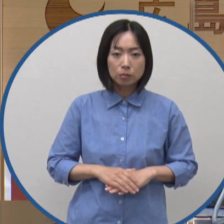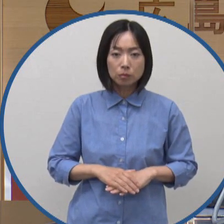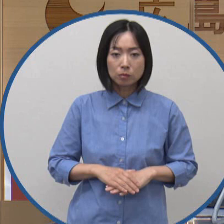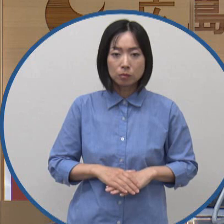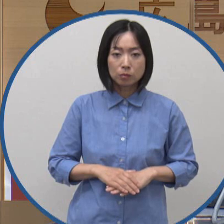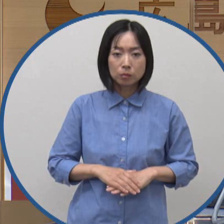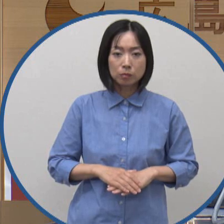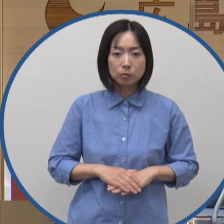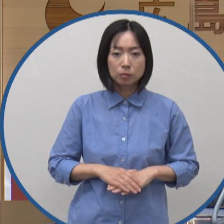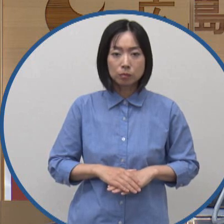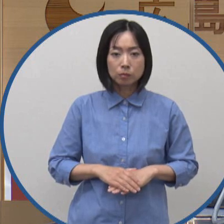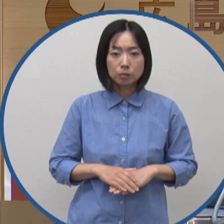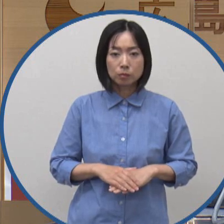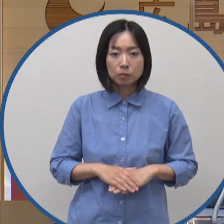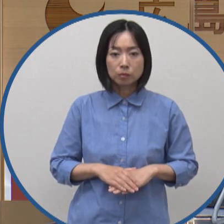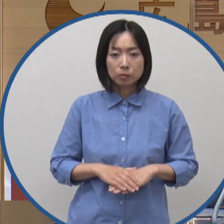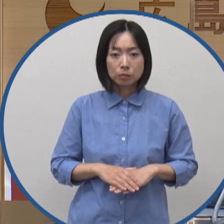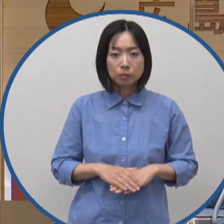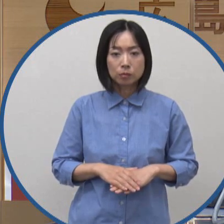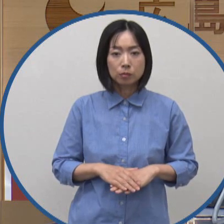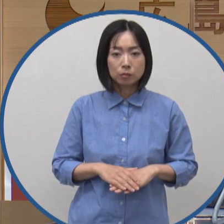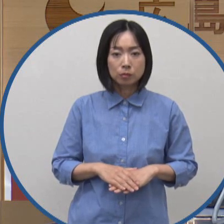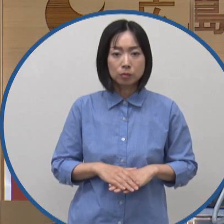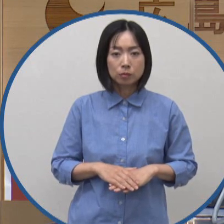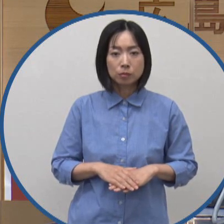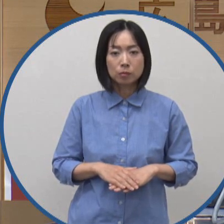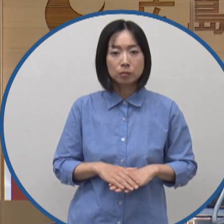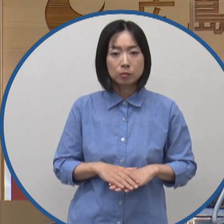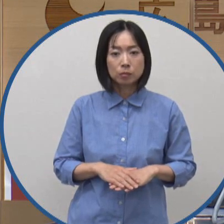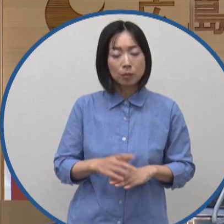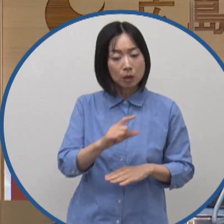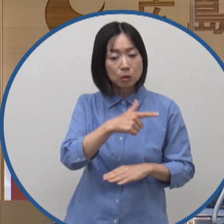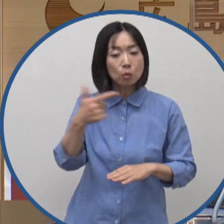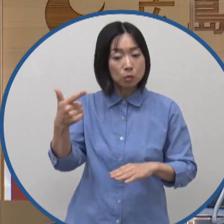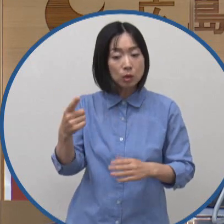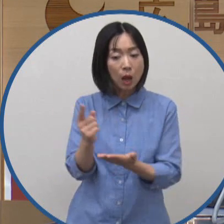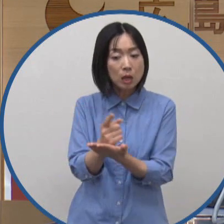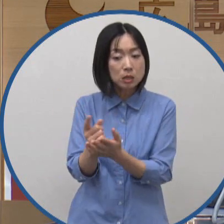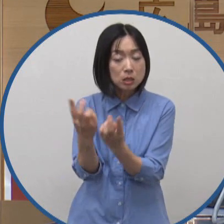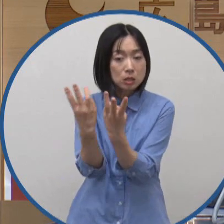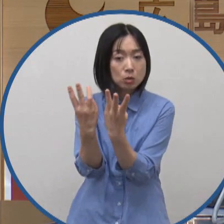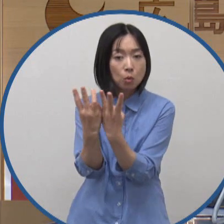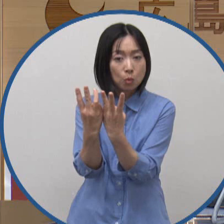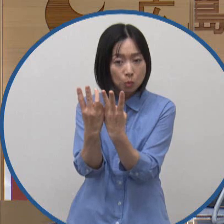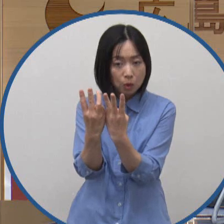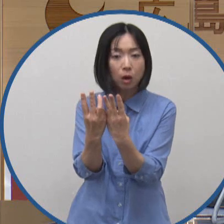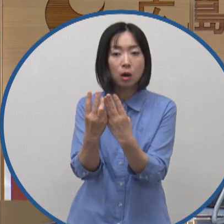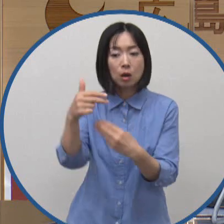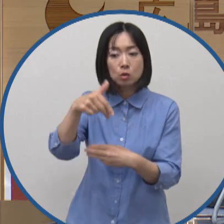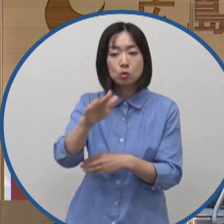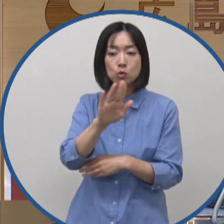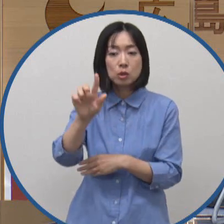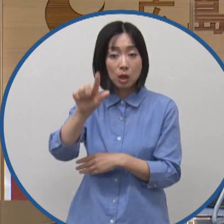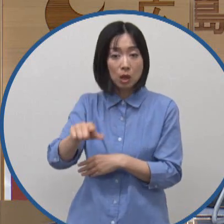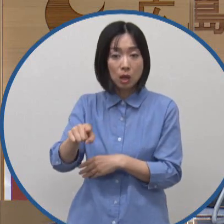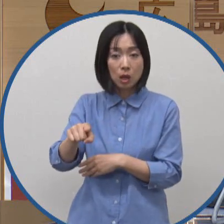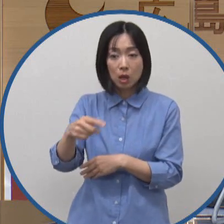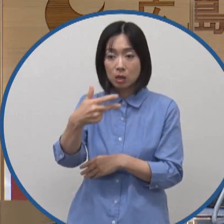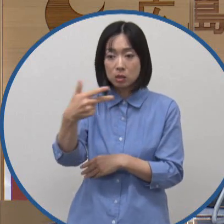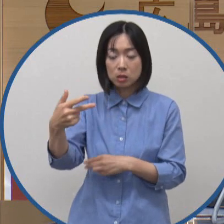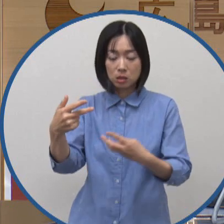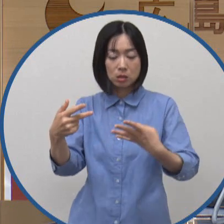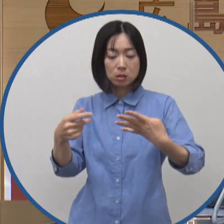要するに、このいろんな指標がですね、ステージ2の状況にある